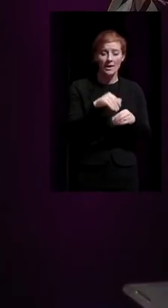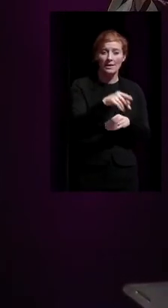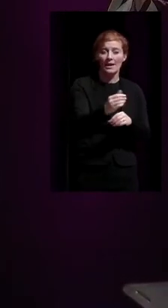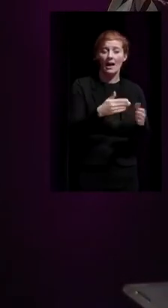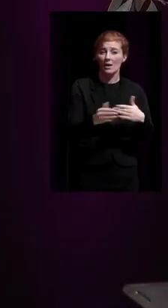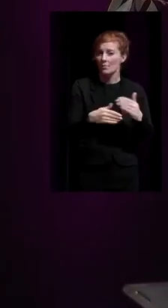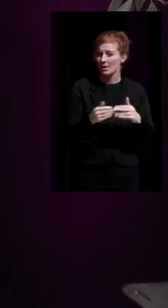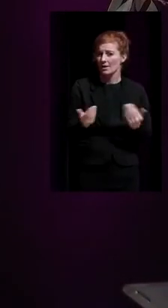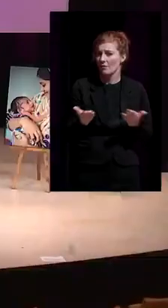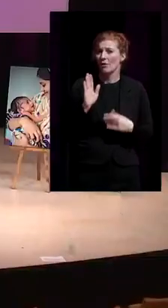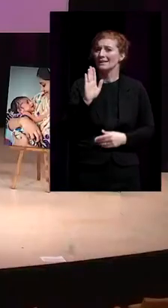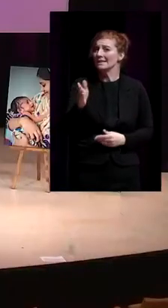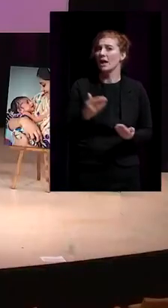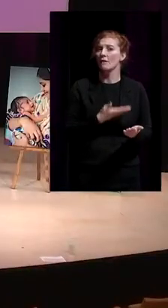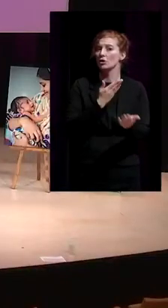har du för förslag?